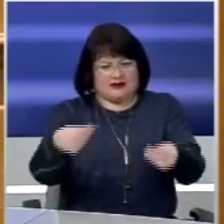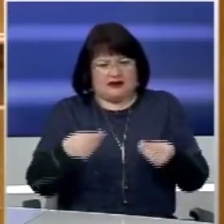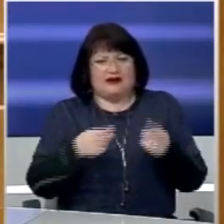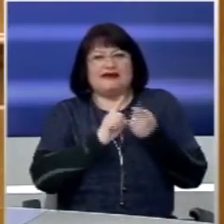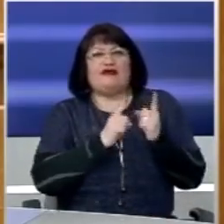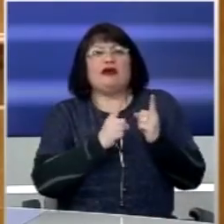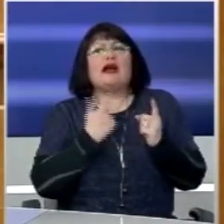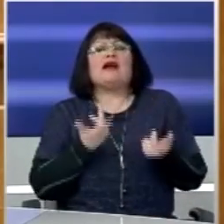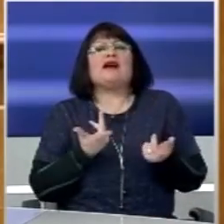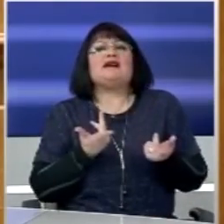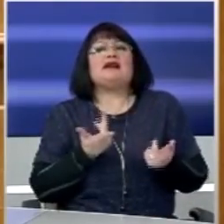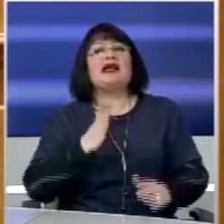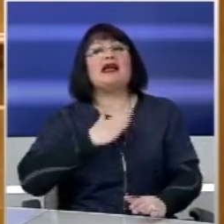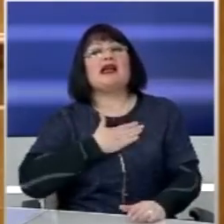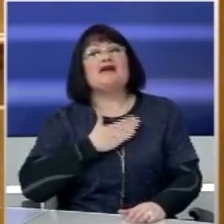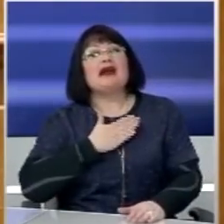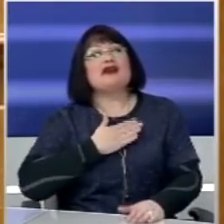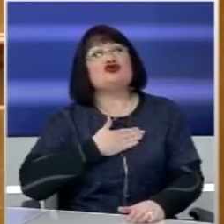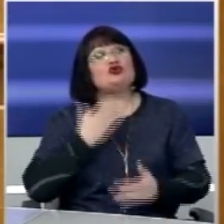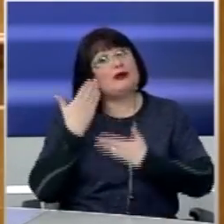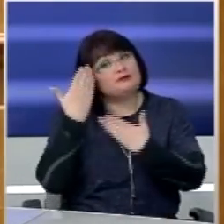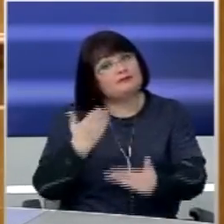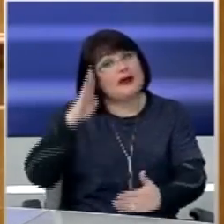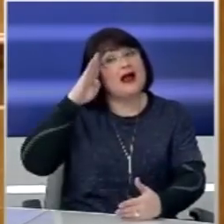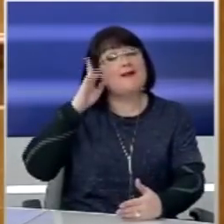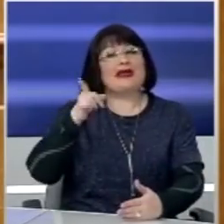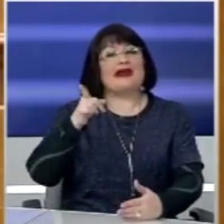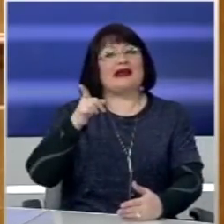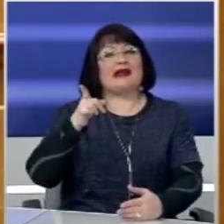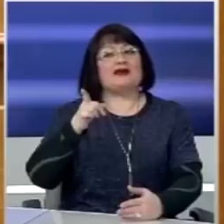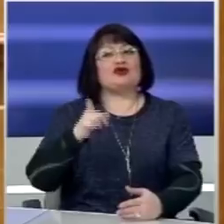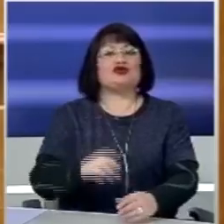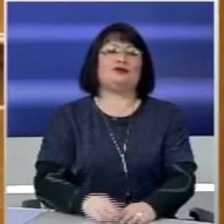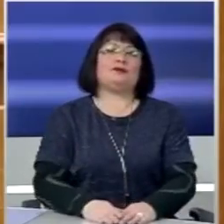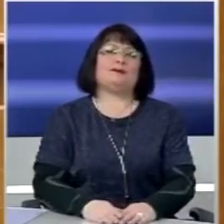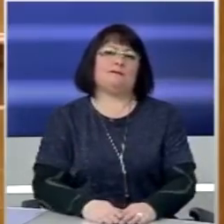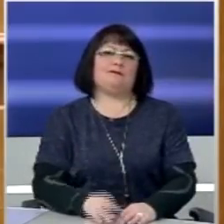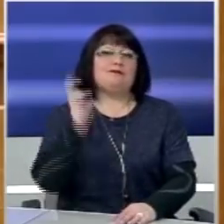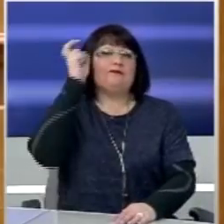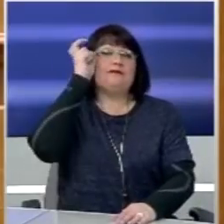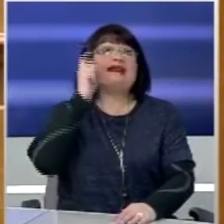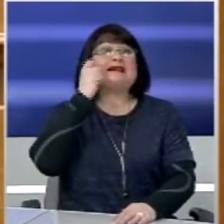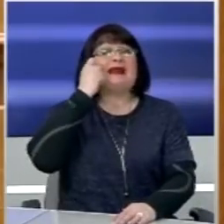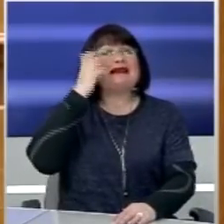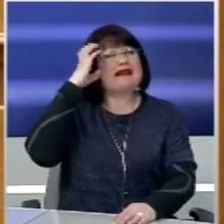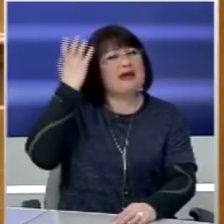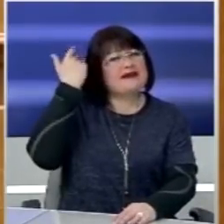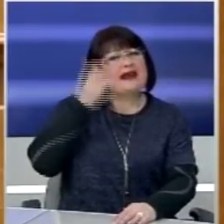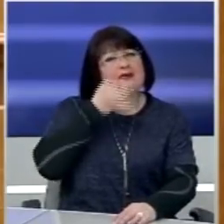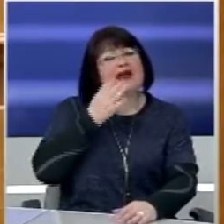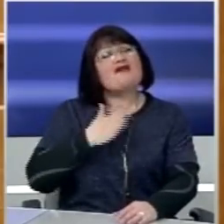να δικαιώσετε το ευχαριστούμε τους Αμερικάνους της αλίστου μνήμης κυβέρνησης Σιμίτη.